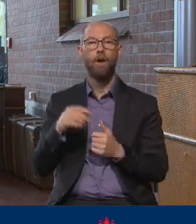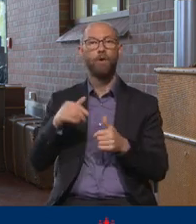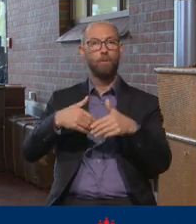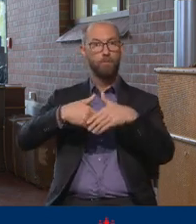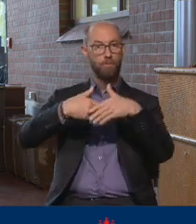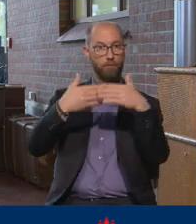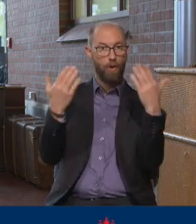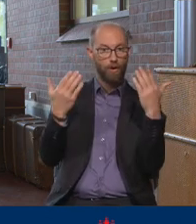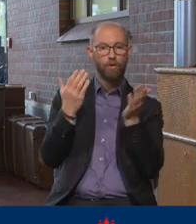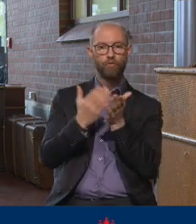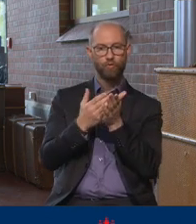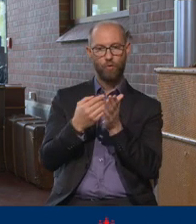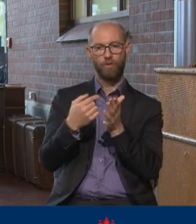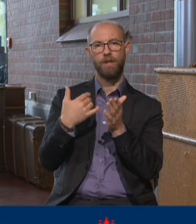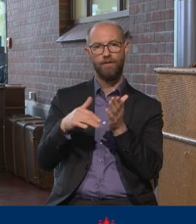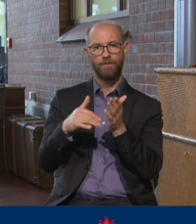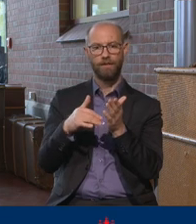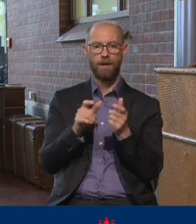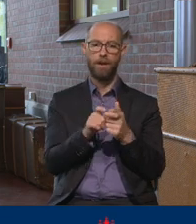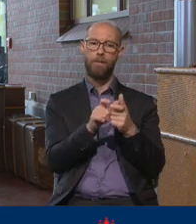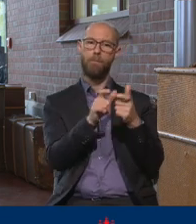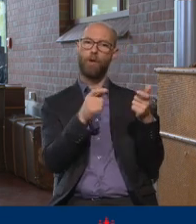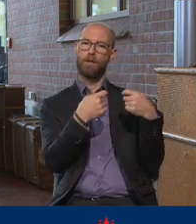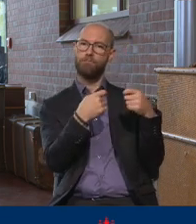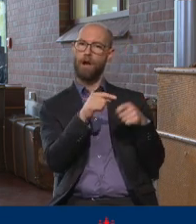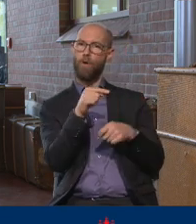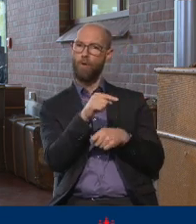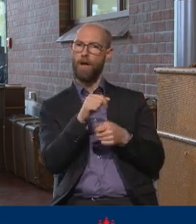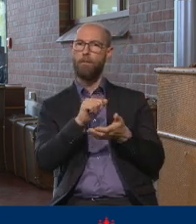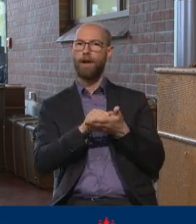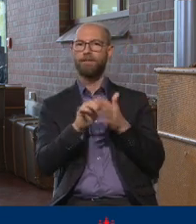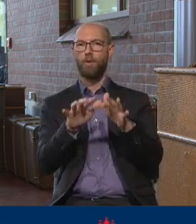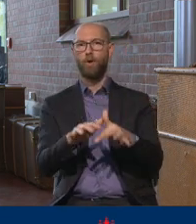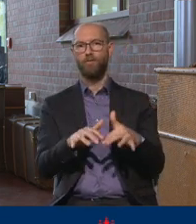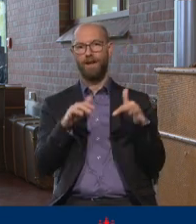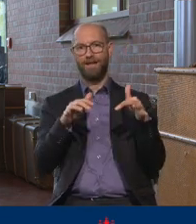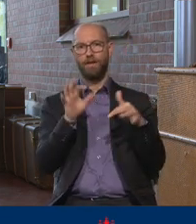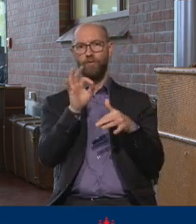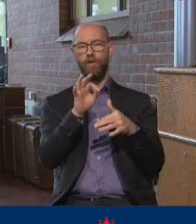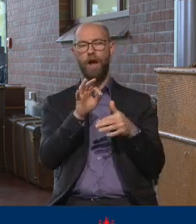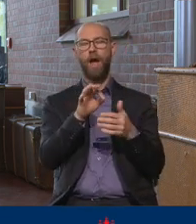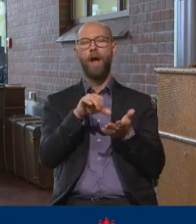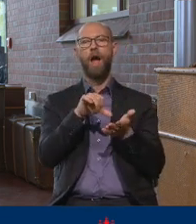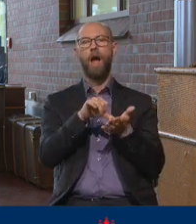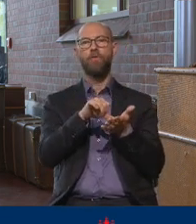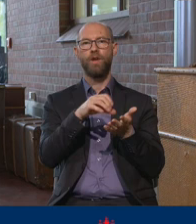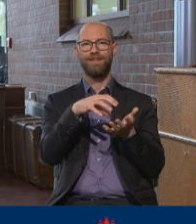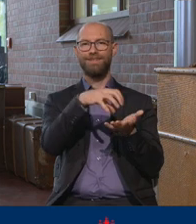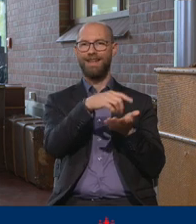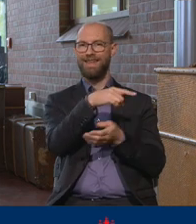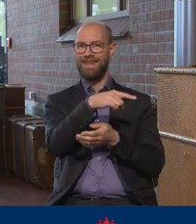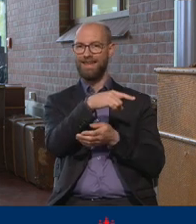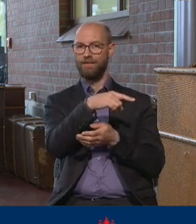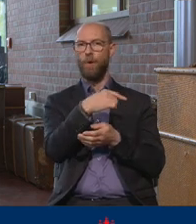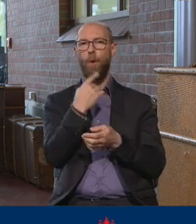pressekonferenz zum brückenbau im hafen city gelände darüber zu rothenburgsort die vorgestellt